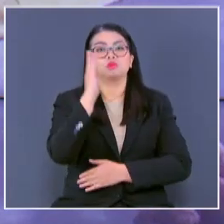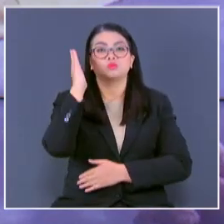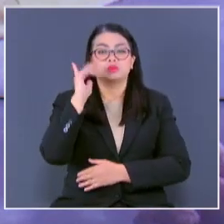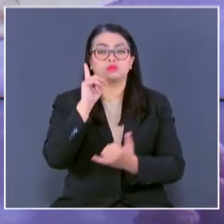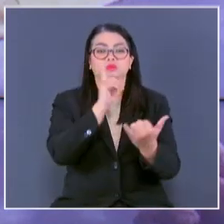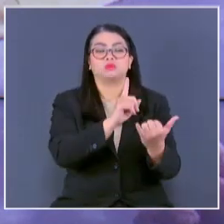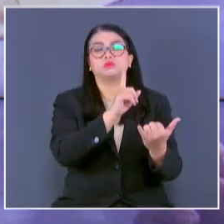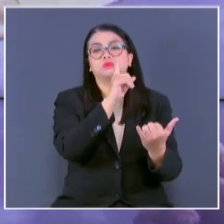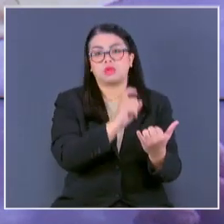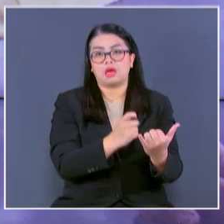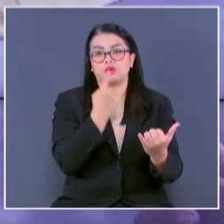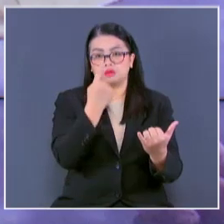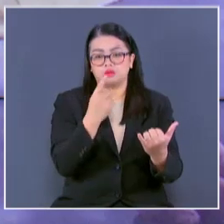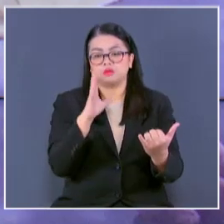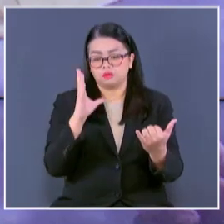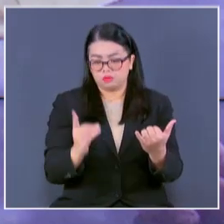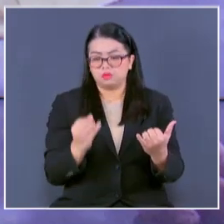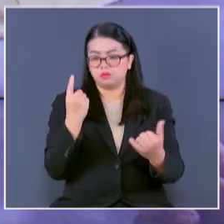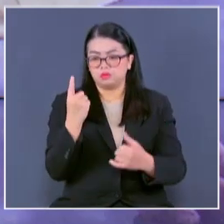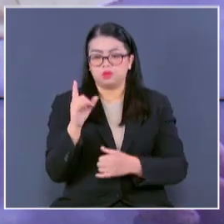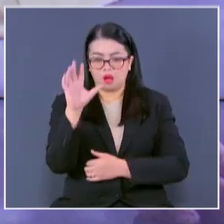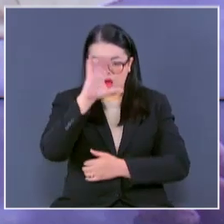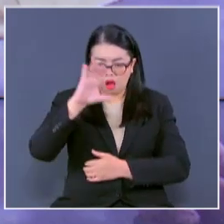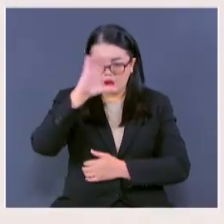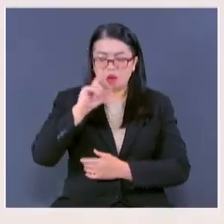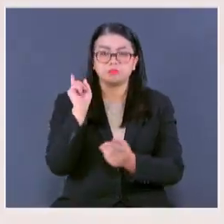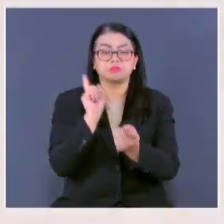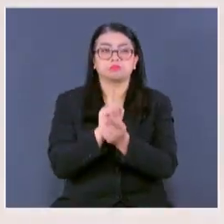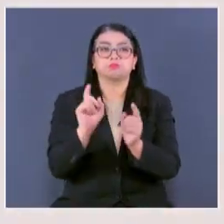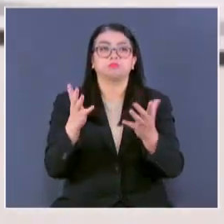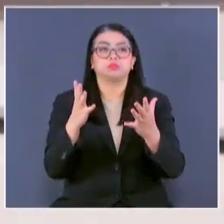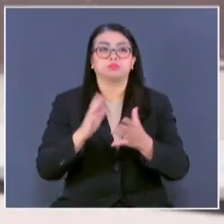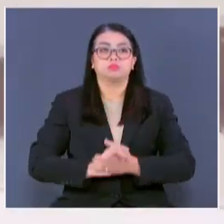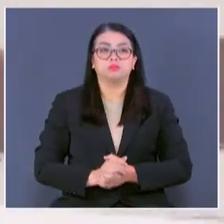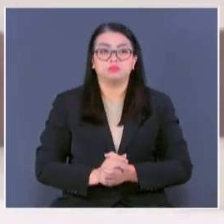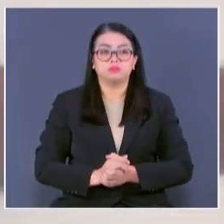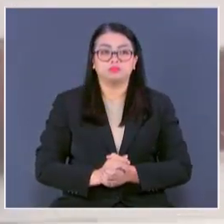า1ชีวิตนั้นเสียนะคะอีก1ชีวิตยังหาไม่เจอค่ะ